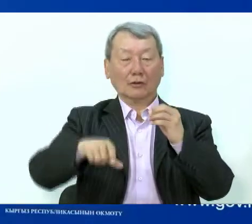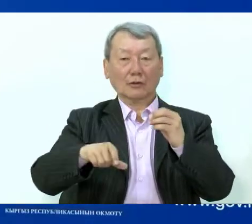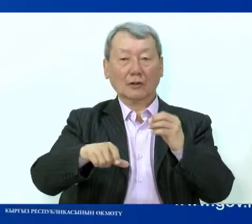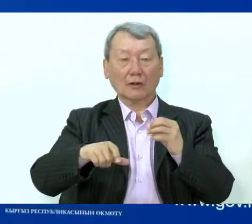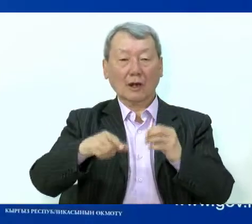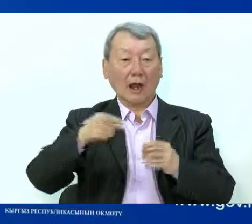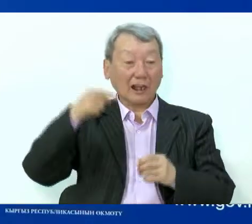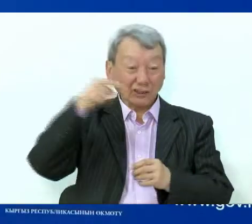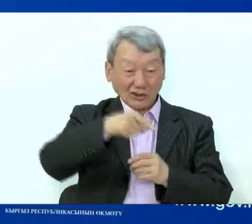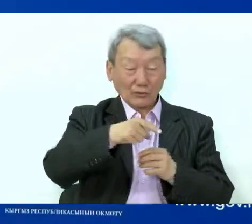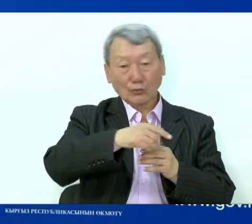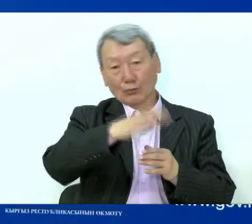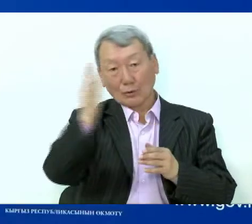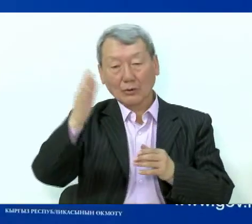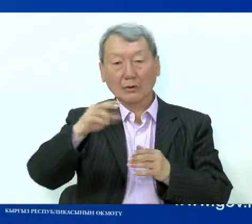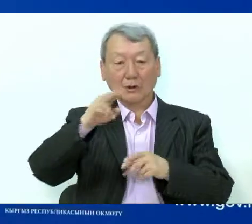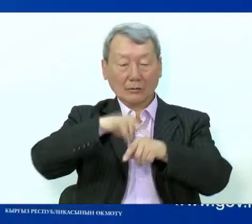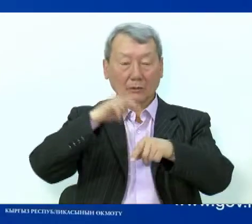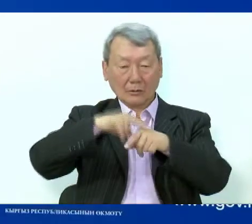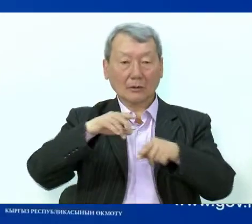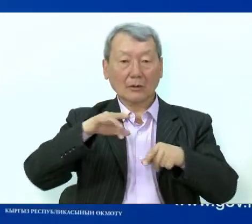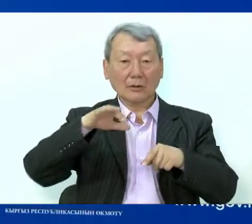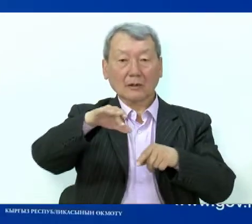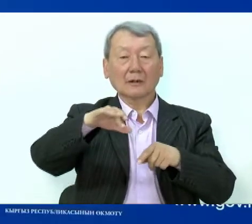1000 милиционеров у нас осуществляет